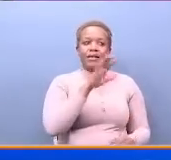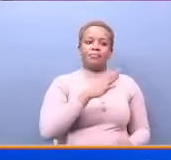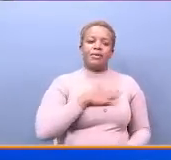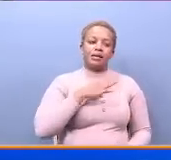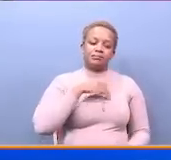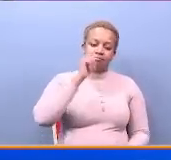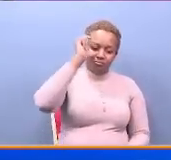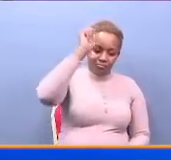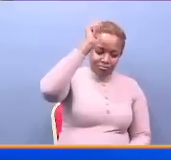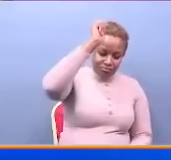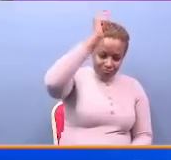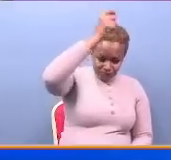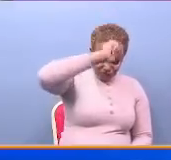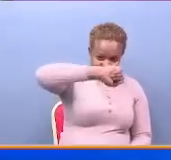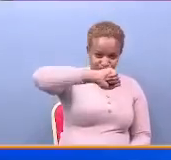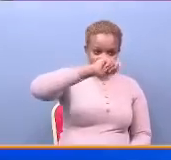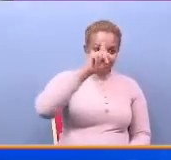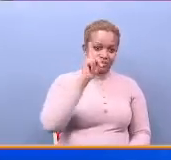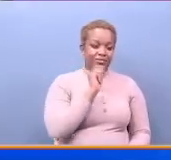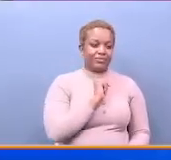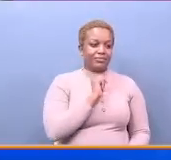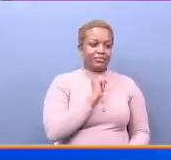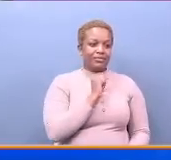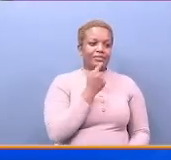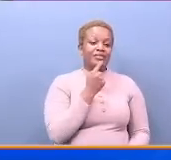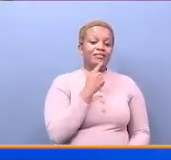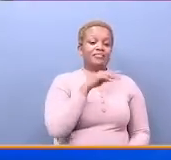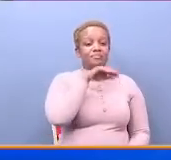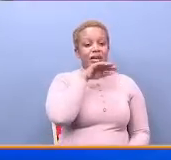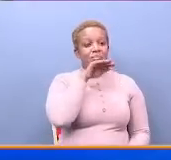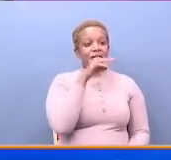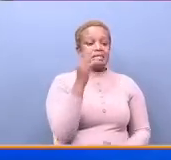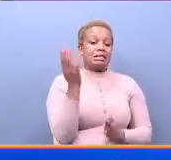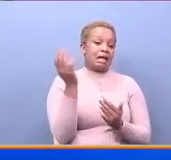kofia. Akanivalisha kofia. Akaniambia hata baba anakuja.